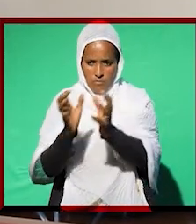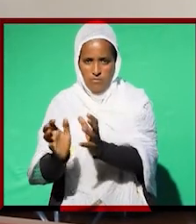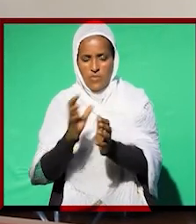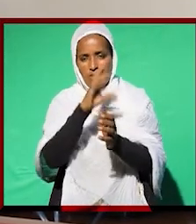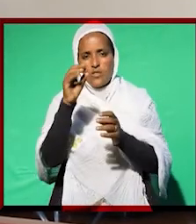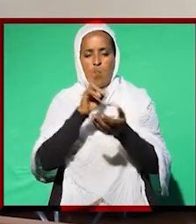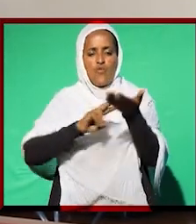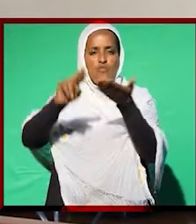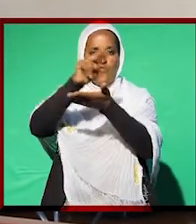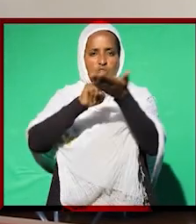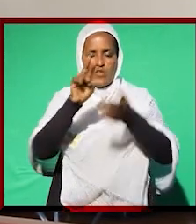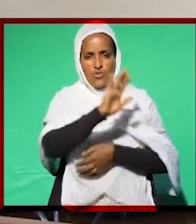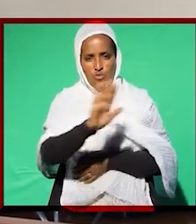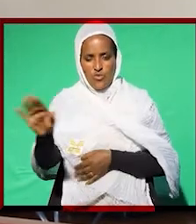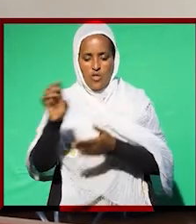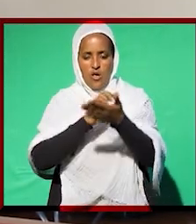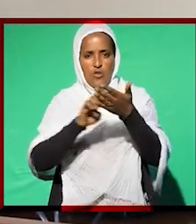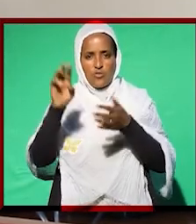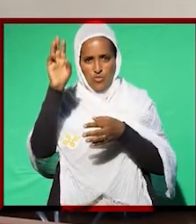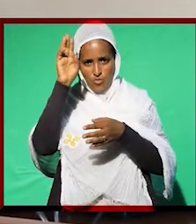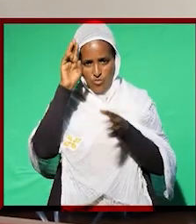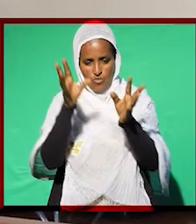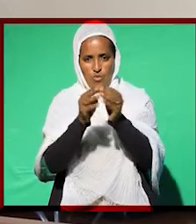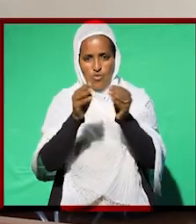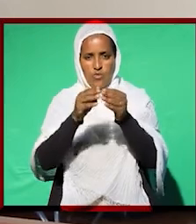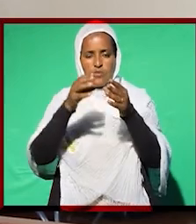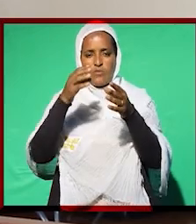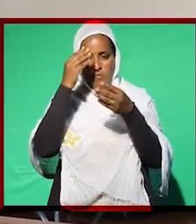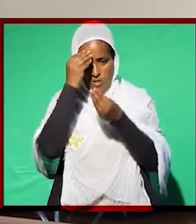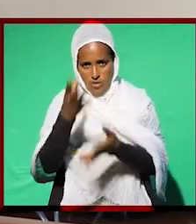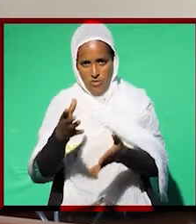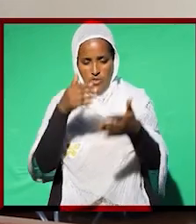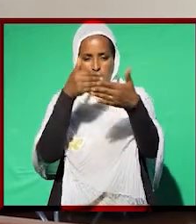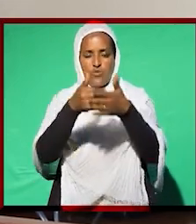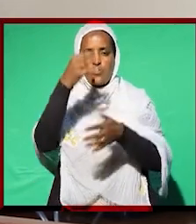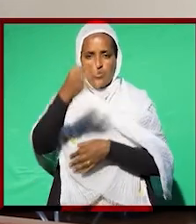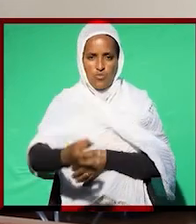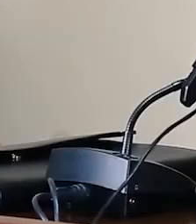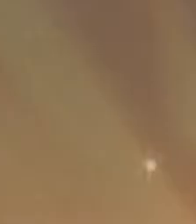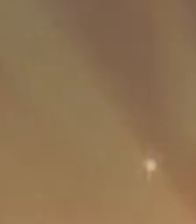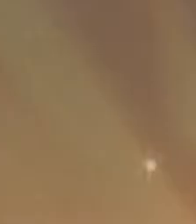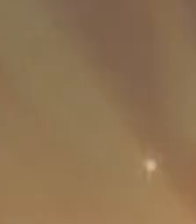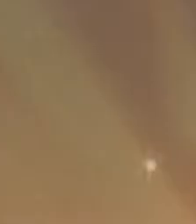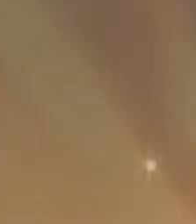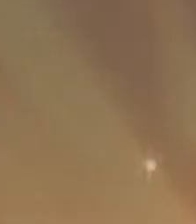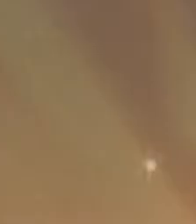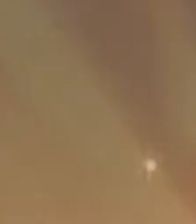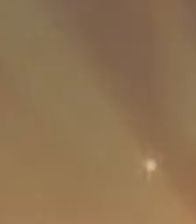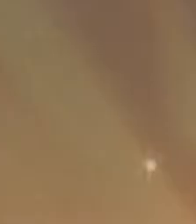ለየኮሌጆቹ እና ዩኒቨርሲቲዎች የቅዱስ ሲኖዶስ ማሳሰቢያ እንዲደርሳቸው ወስነዋል።